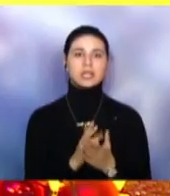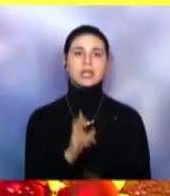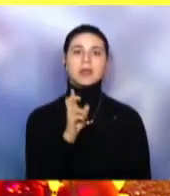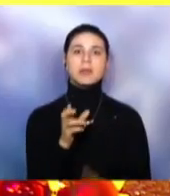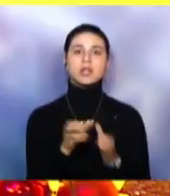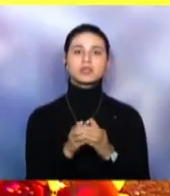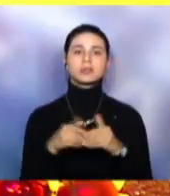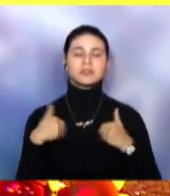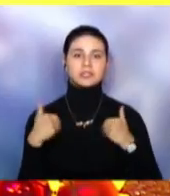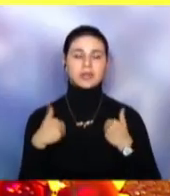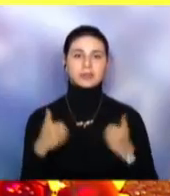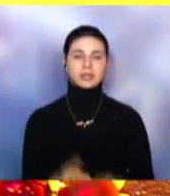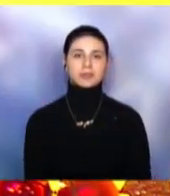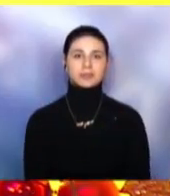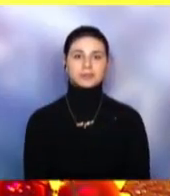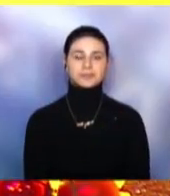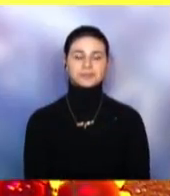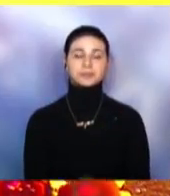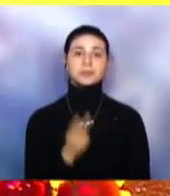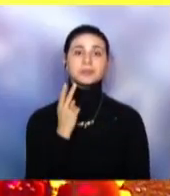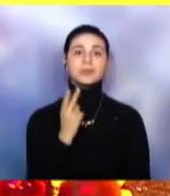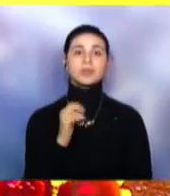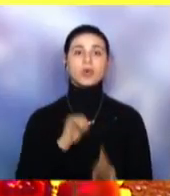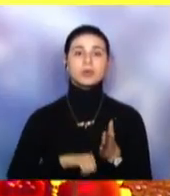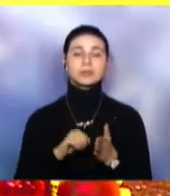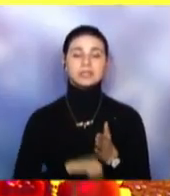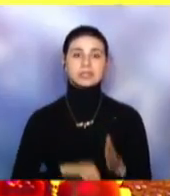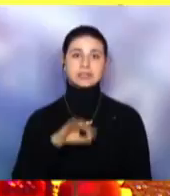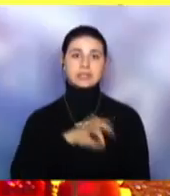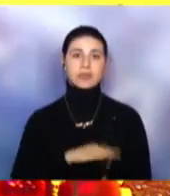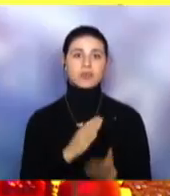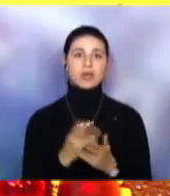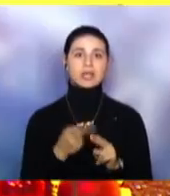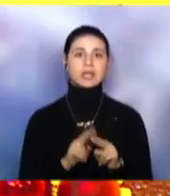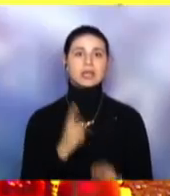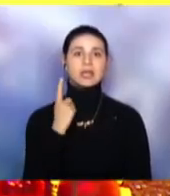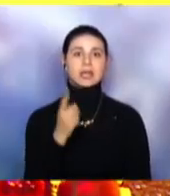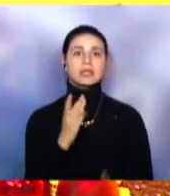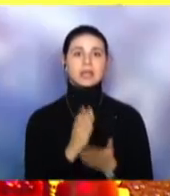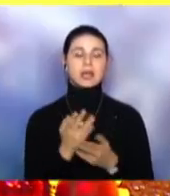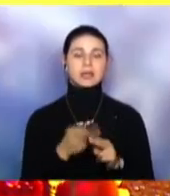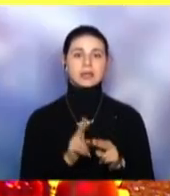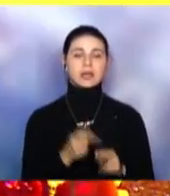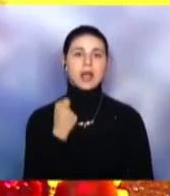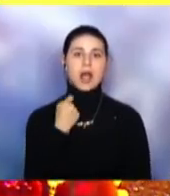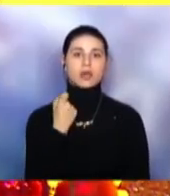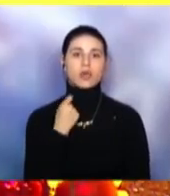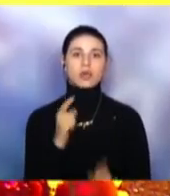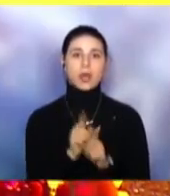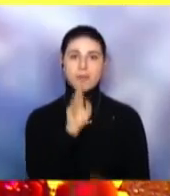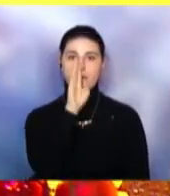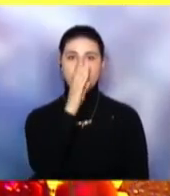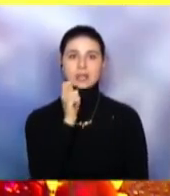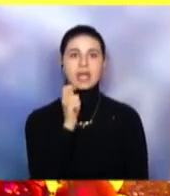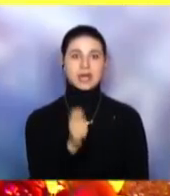ბეჯგუფის ვიტამინები. ორი მიზეზის გამო კარგავთ. ერთი, ეს არის ალკოჰოლი, რომელიც ემტერება ბეჯგუფის